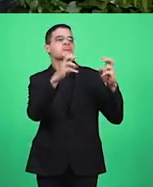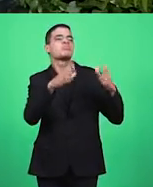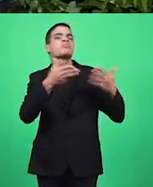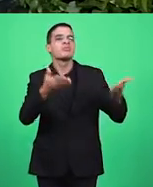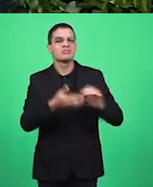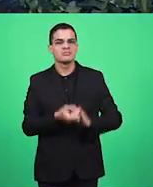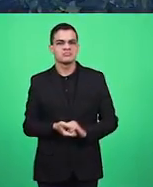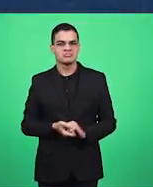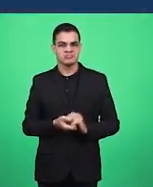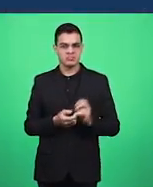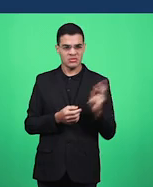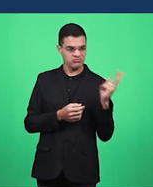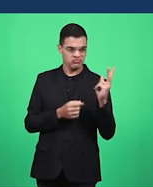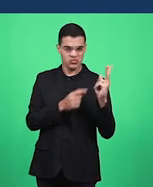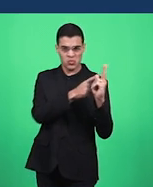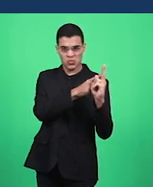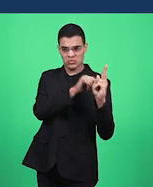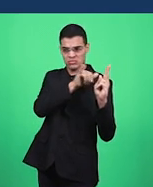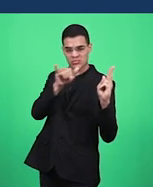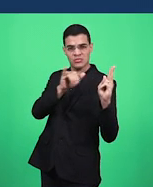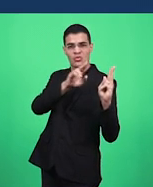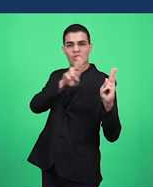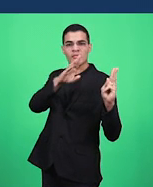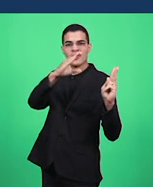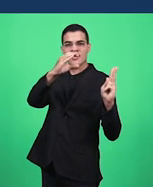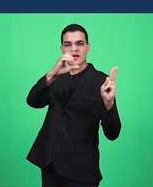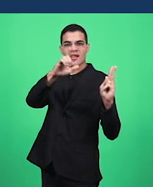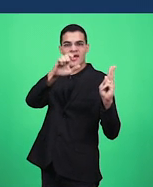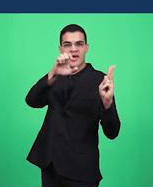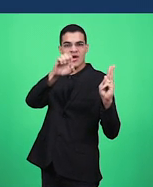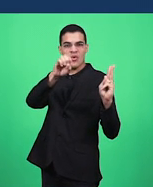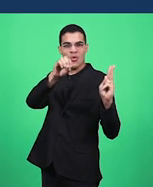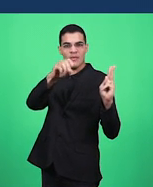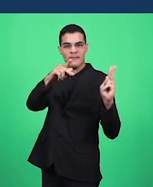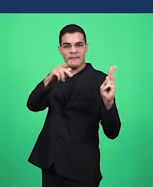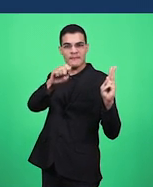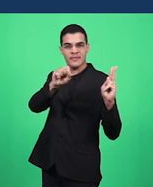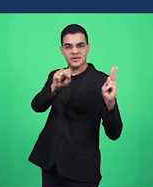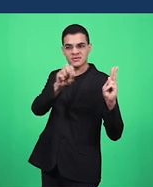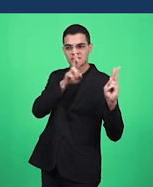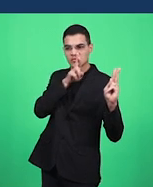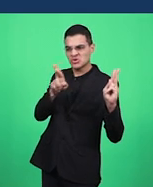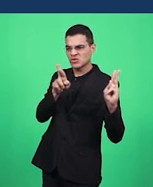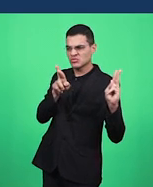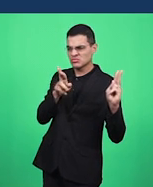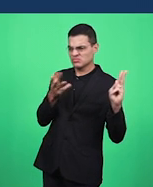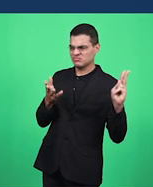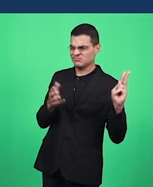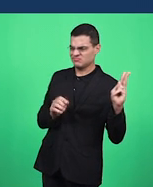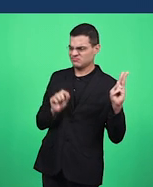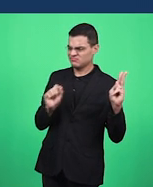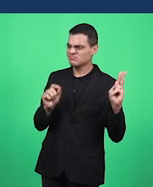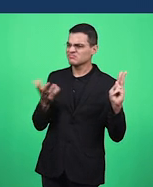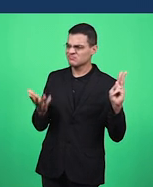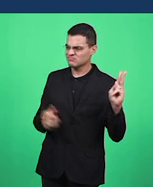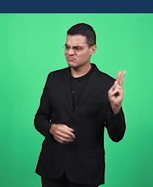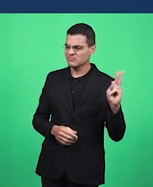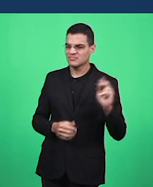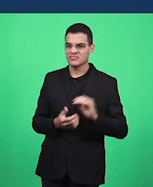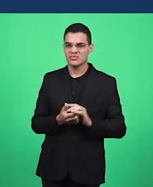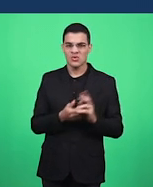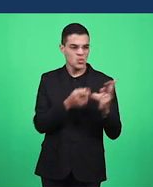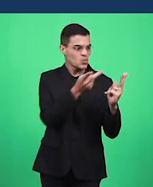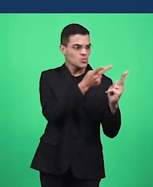разговариваете? О чем вы обсуждаете, рассуждаете между собой?» И Клеопа говорит, да, он не узнал